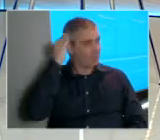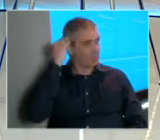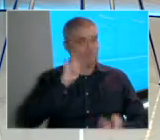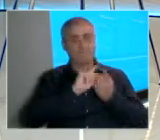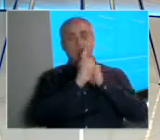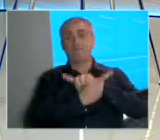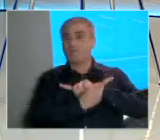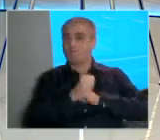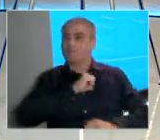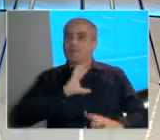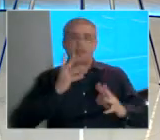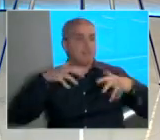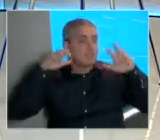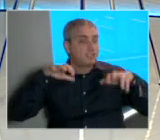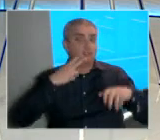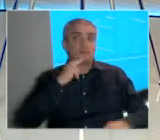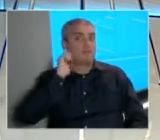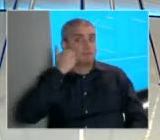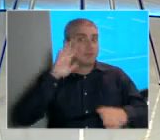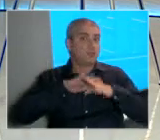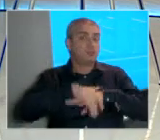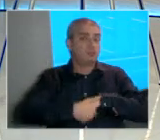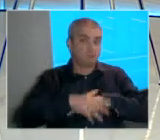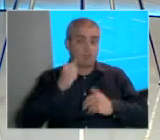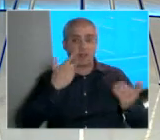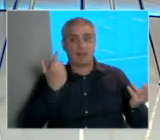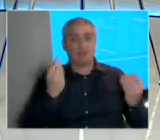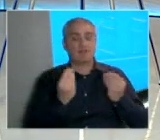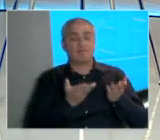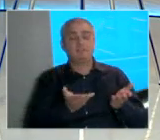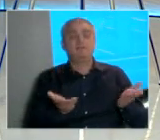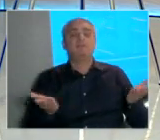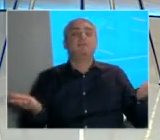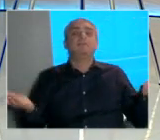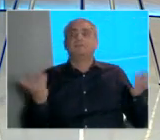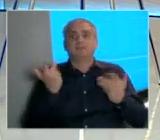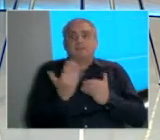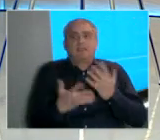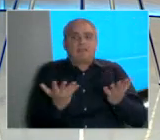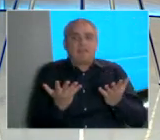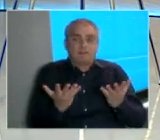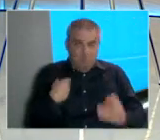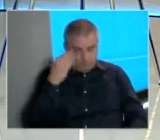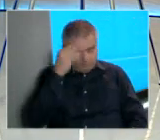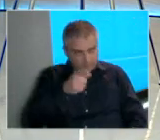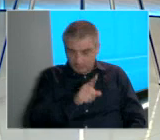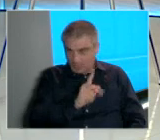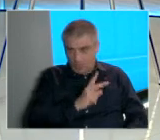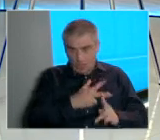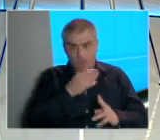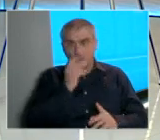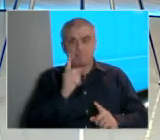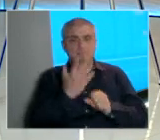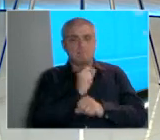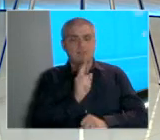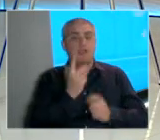ולהפך, מעניין איך הגשם שמבטיחים לנו מחר ישפיע על המערכה הזאת, ואיך היא תסתיים. אני מזכיר לכם, לא מדובר רק בשאלה מי